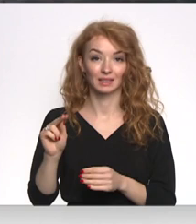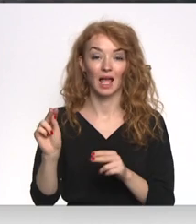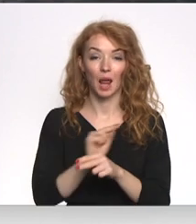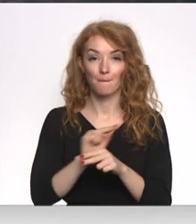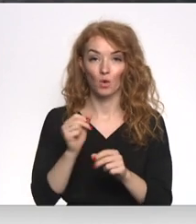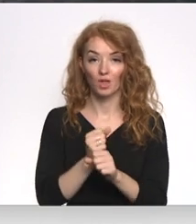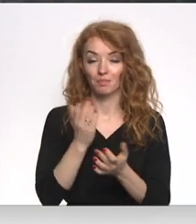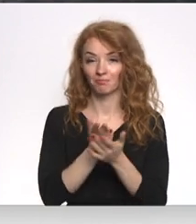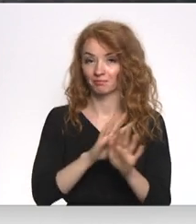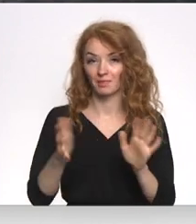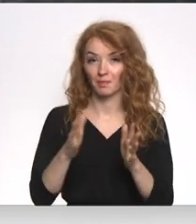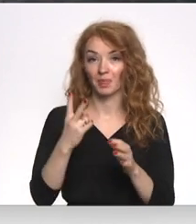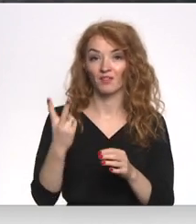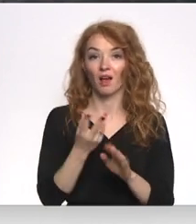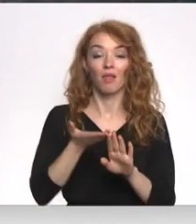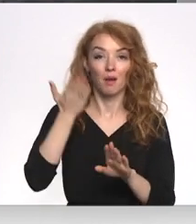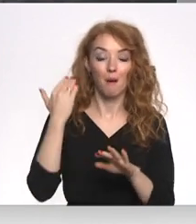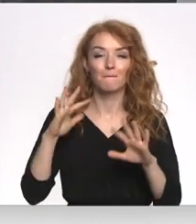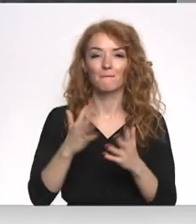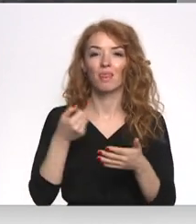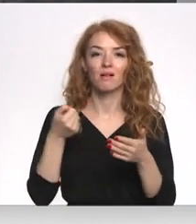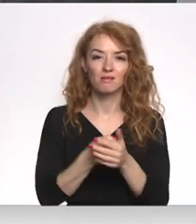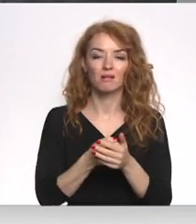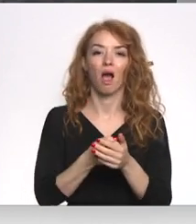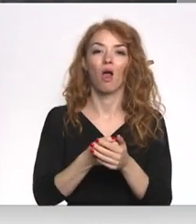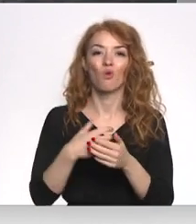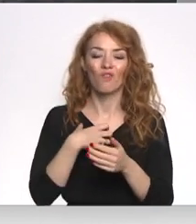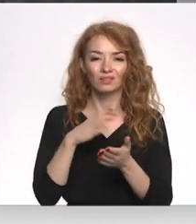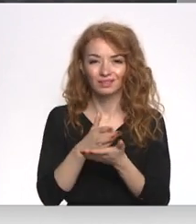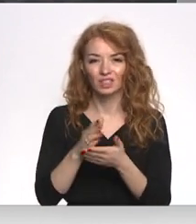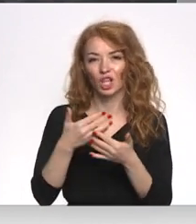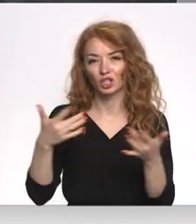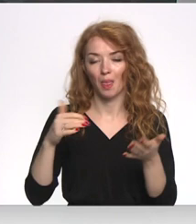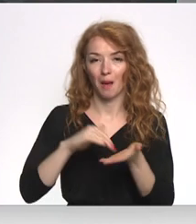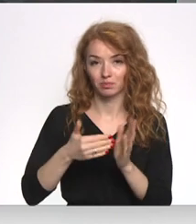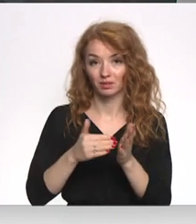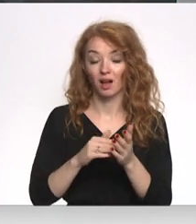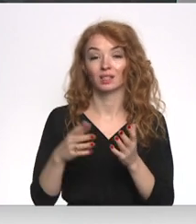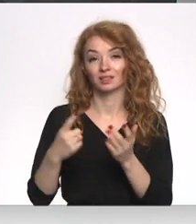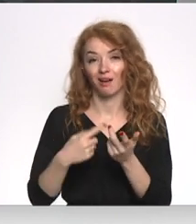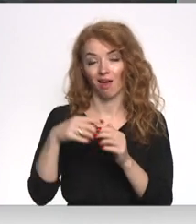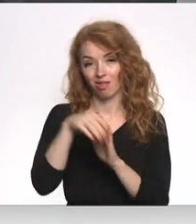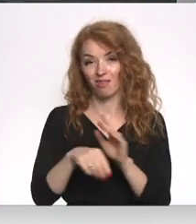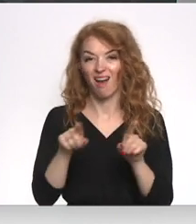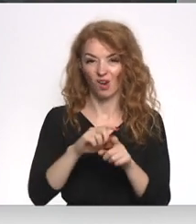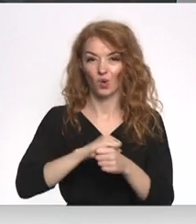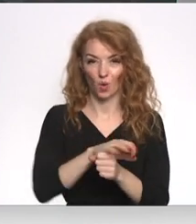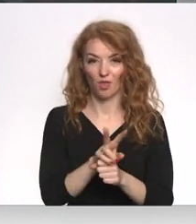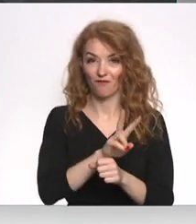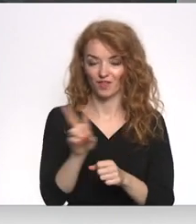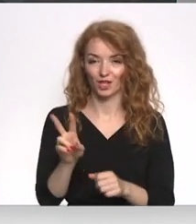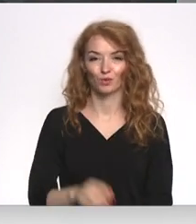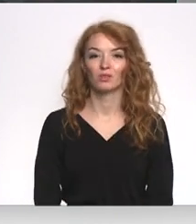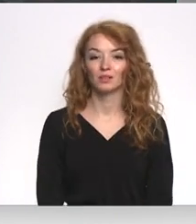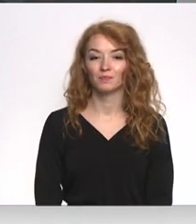remontdarbi beidzās jau pirms aptuveni 2 gadiem, taču galīgo punktu traucēja pielikt dažādi apstākļi, tostarp arī Covid pandēmija. Vairāk